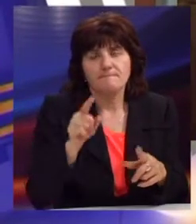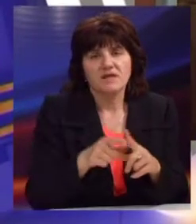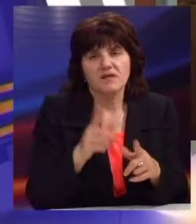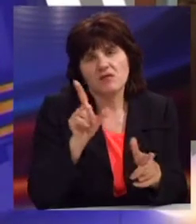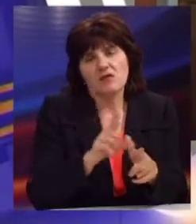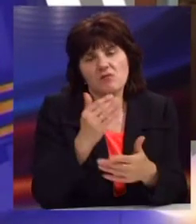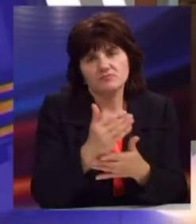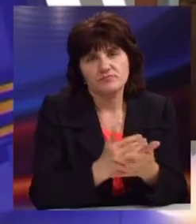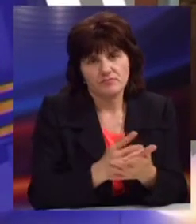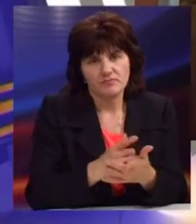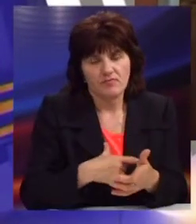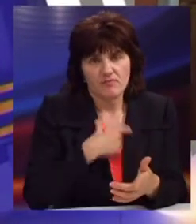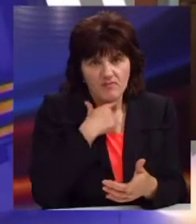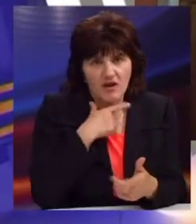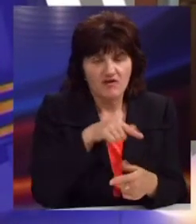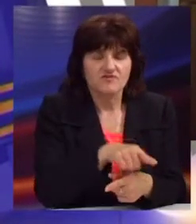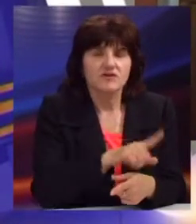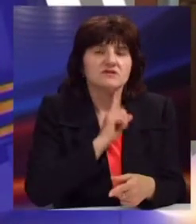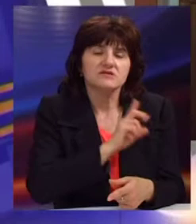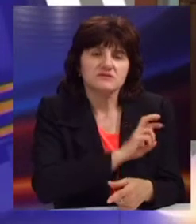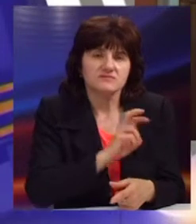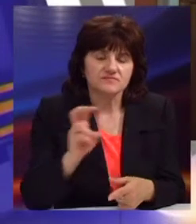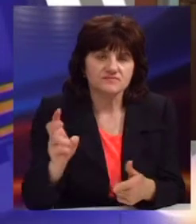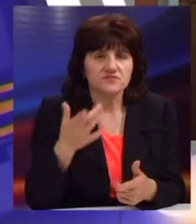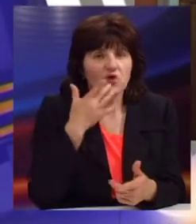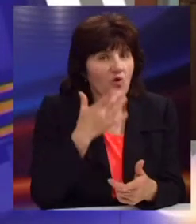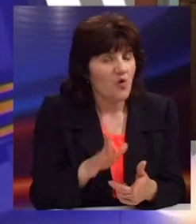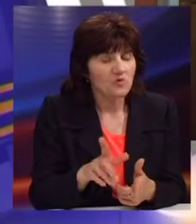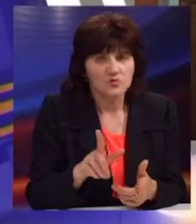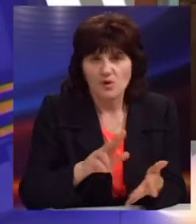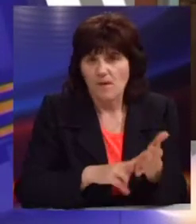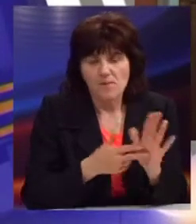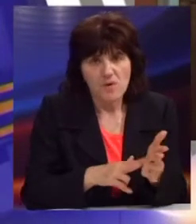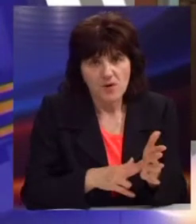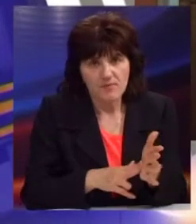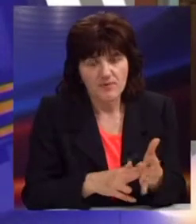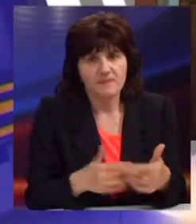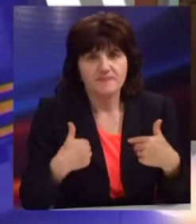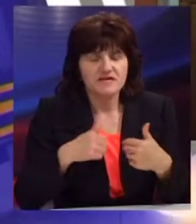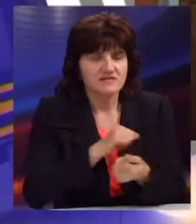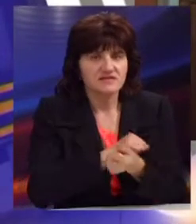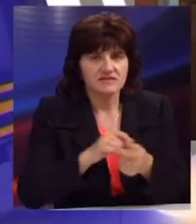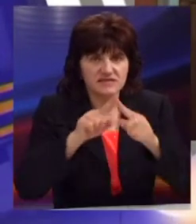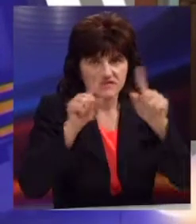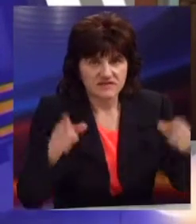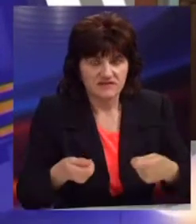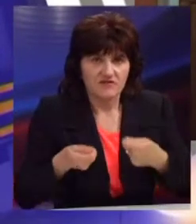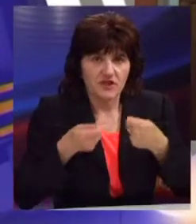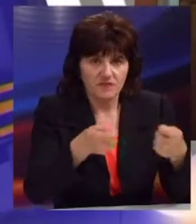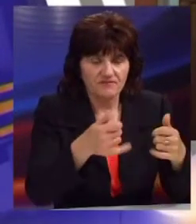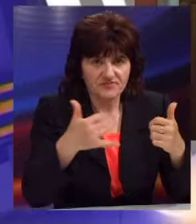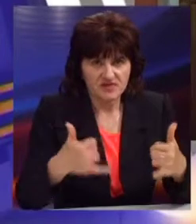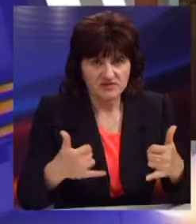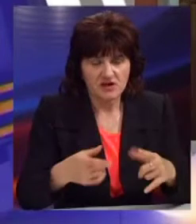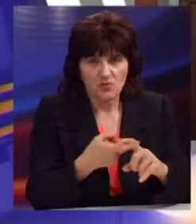bave ovim problemom koji je gorući i uputili smo sve primedbe na zakone trenutne, koji zakon o